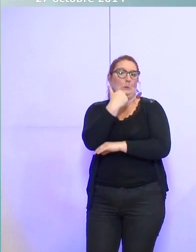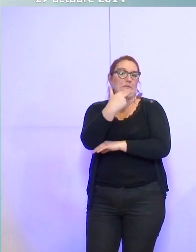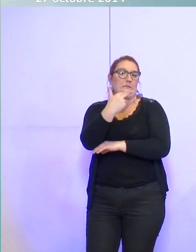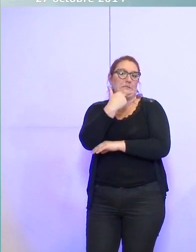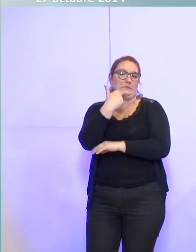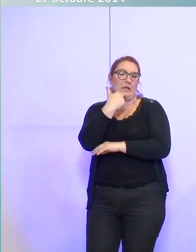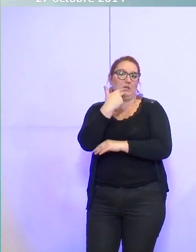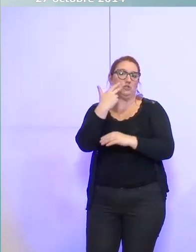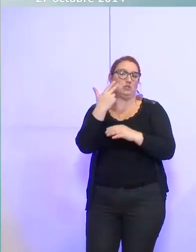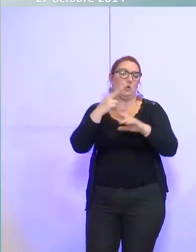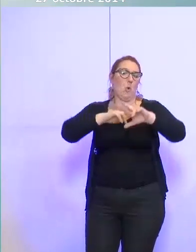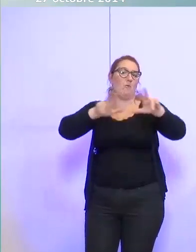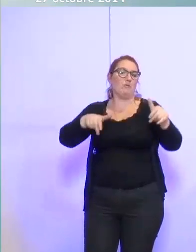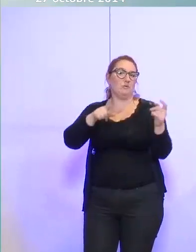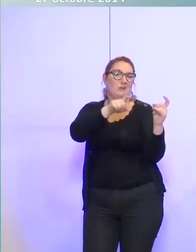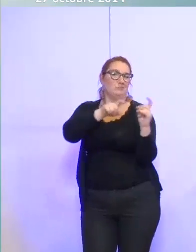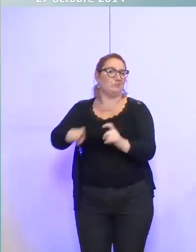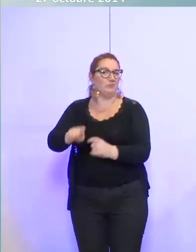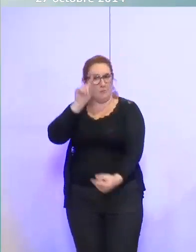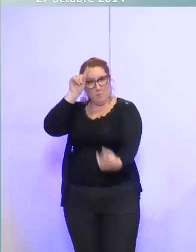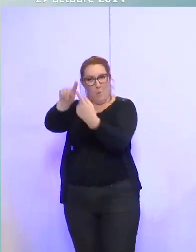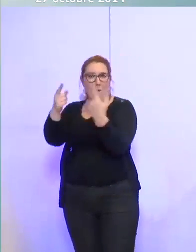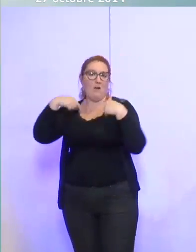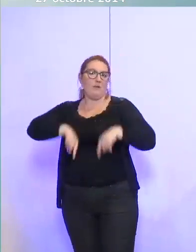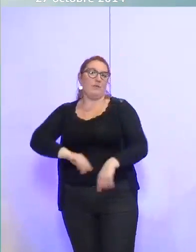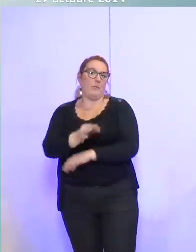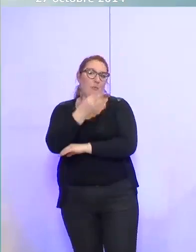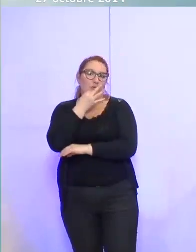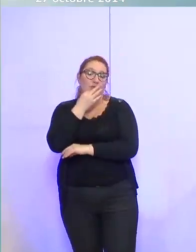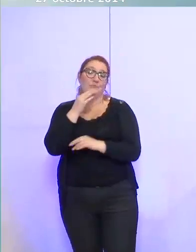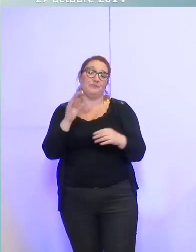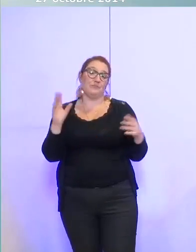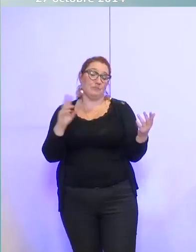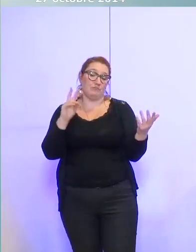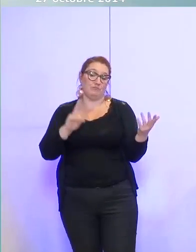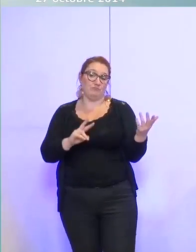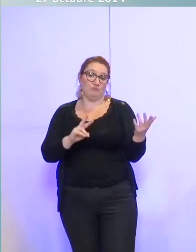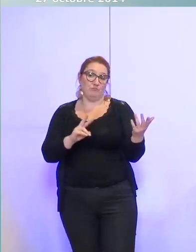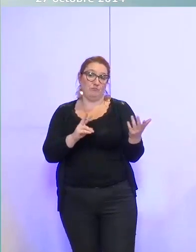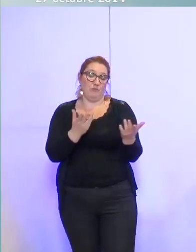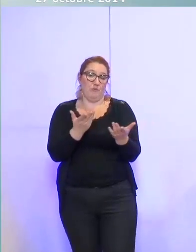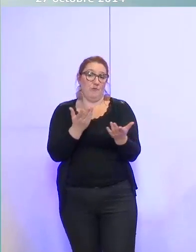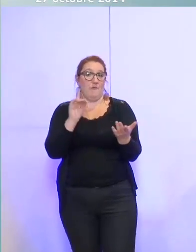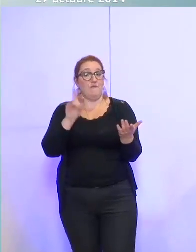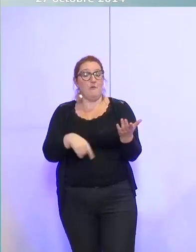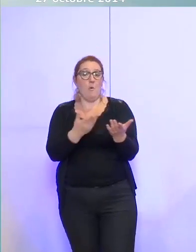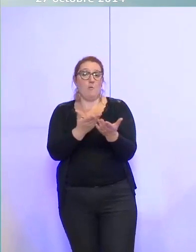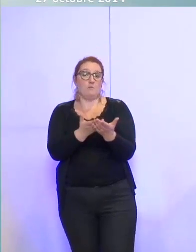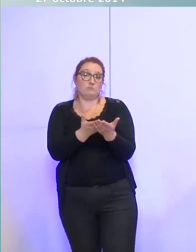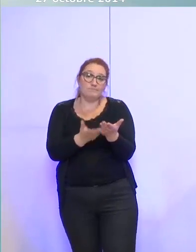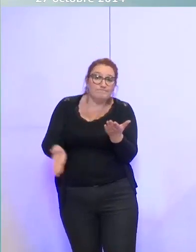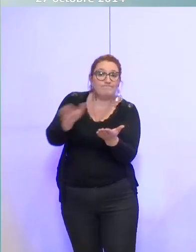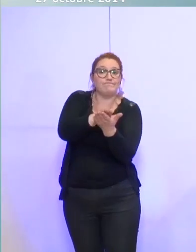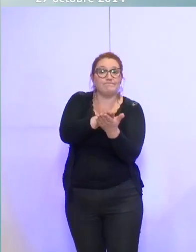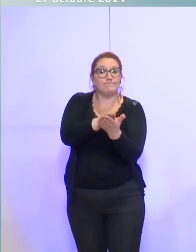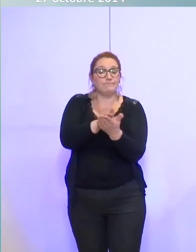l'État. C'est une formule simplifiée qu'il convient de renforcer pour ne pas